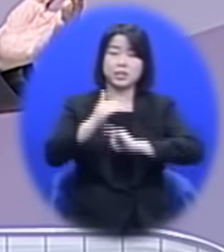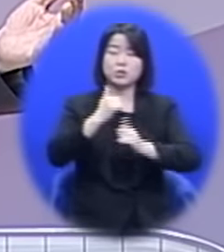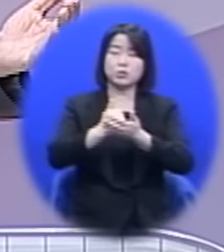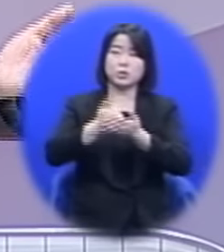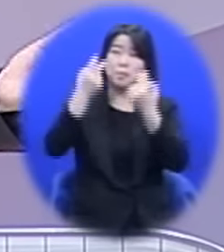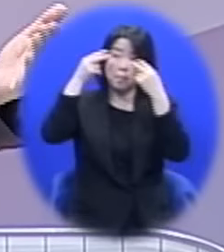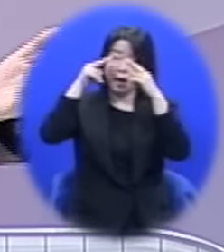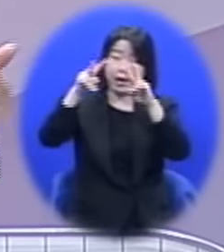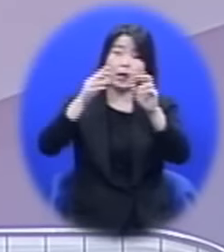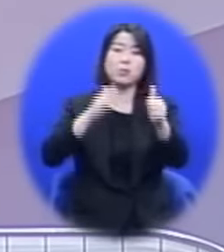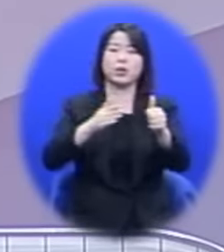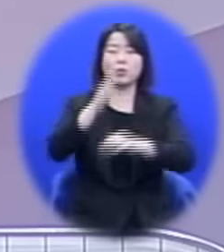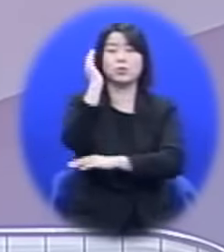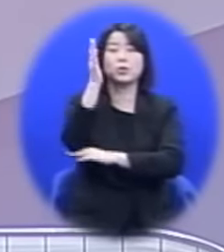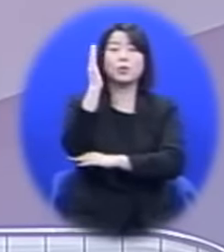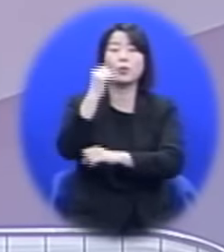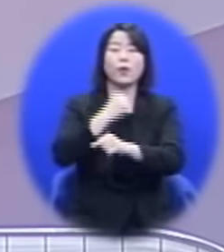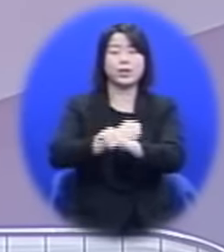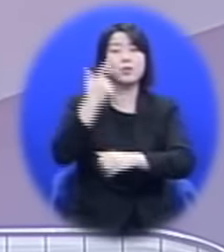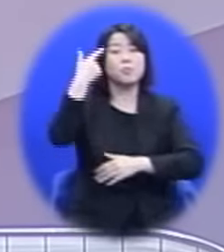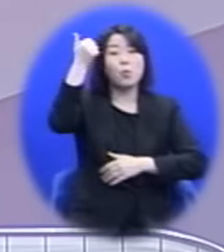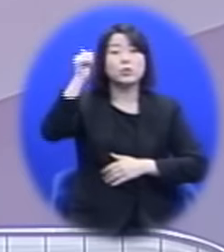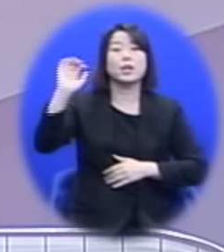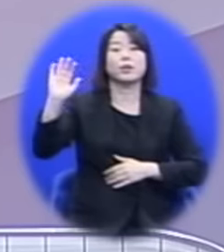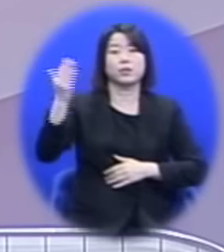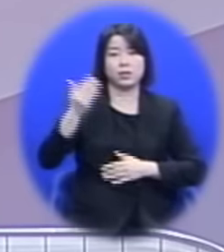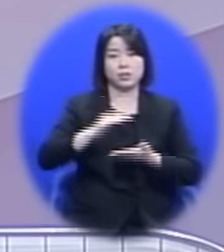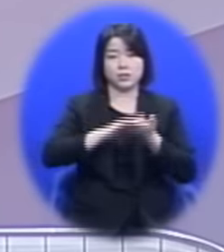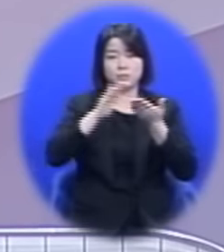바라보시라고 그렇게 설교하는 목사가 되어 있습니다.